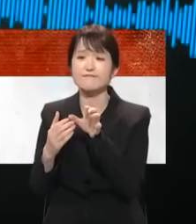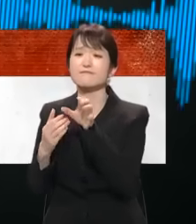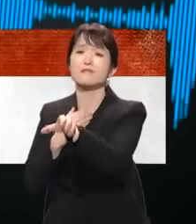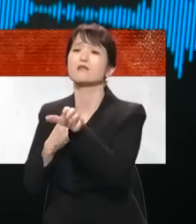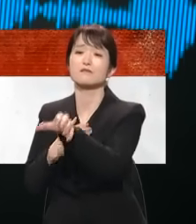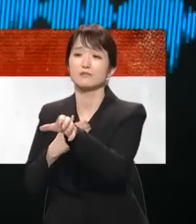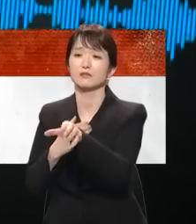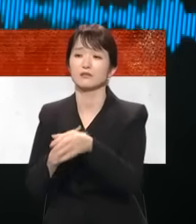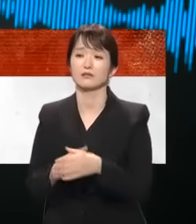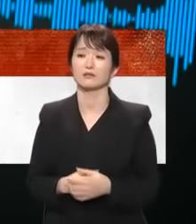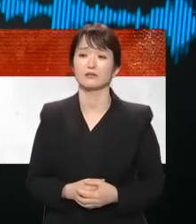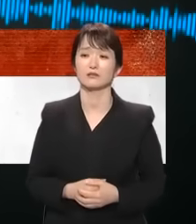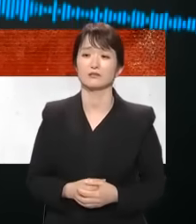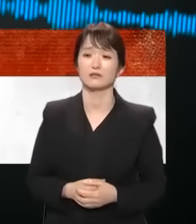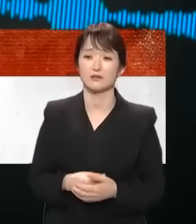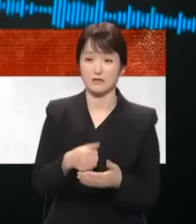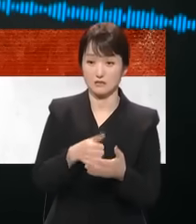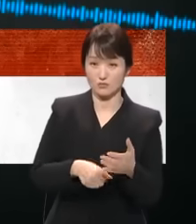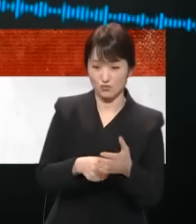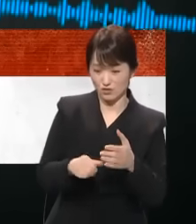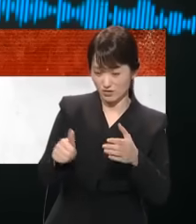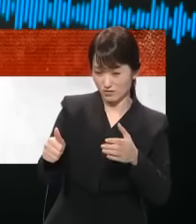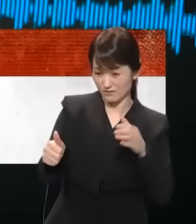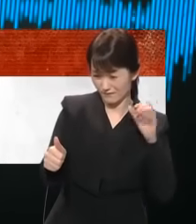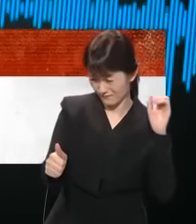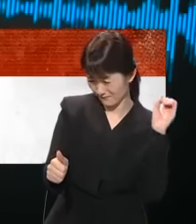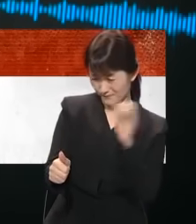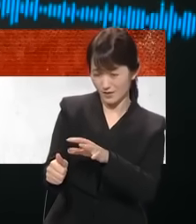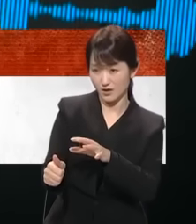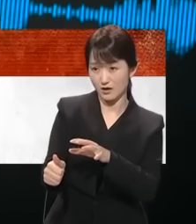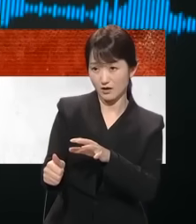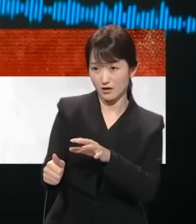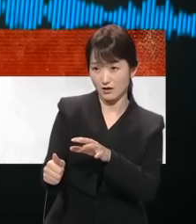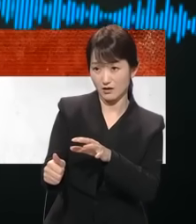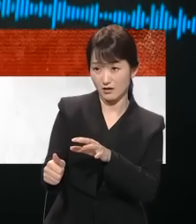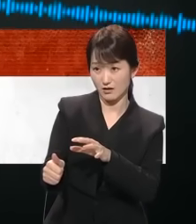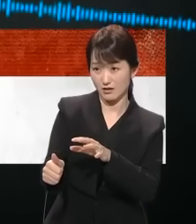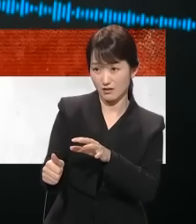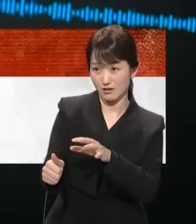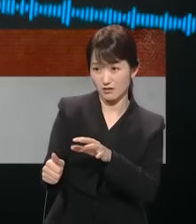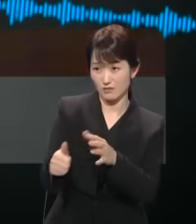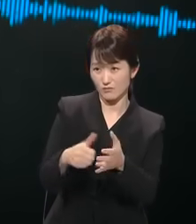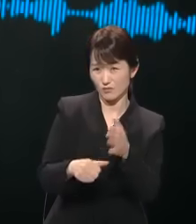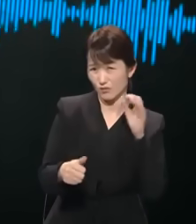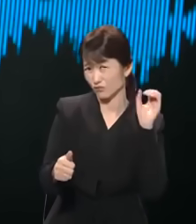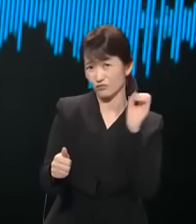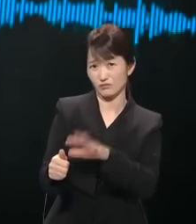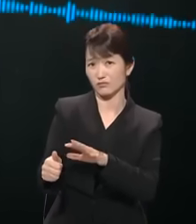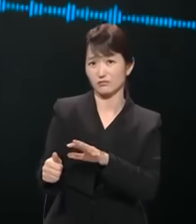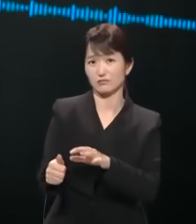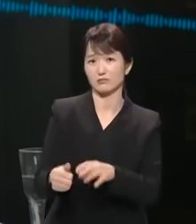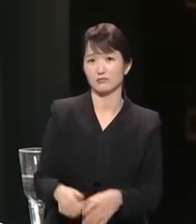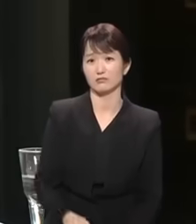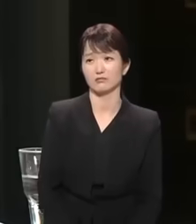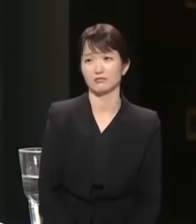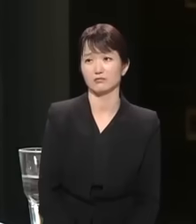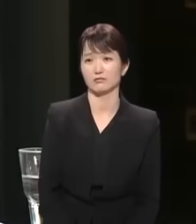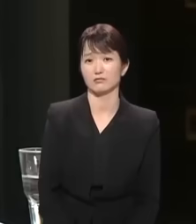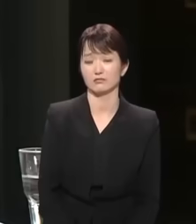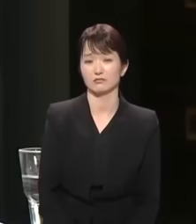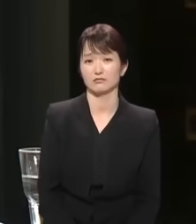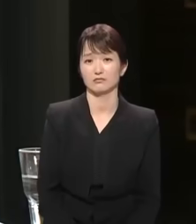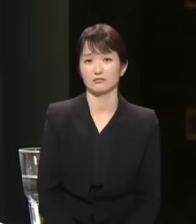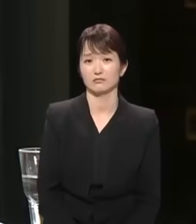잡히거나 아니면 물건을 던져서 이렇게 뭐 몽키스패너 같은 거를 던져서